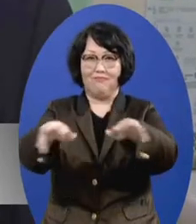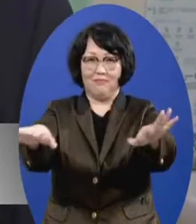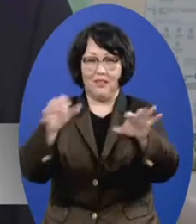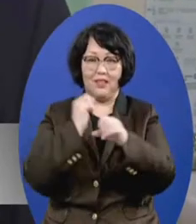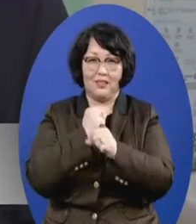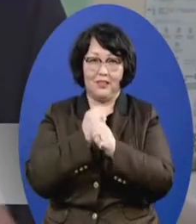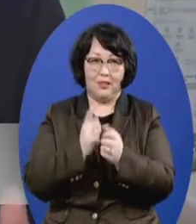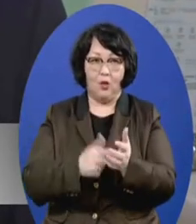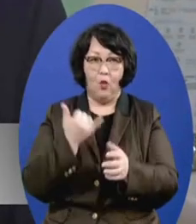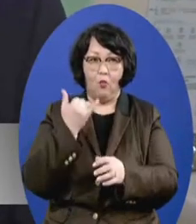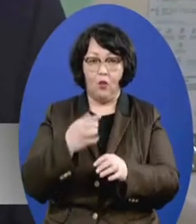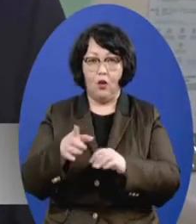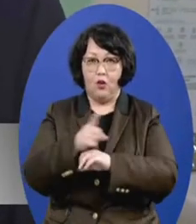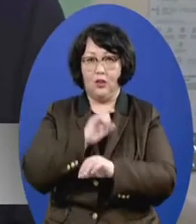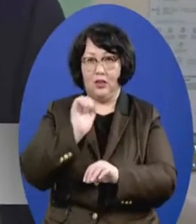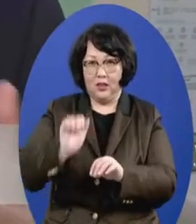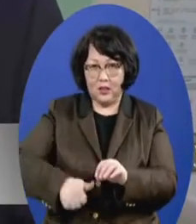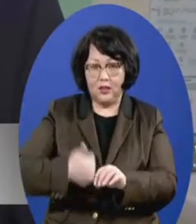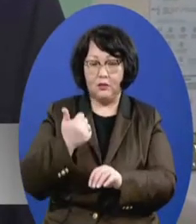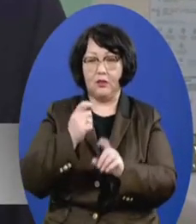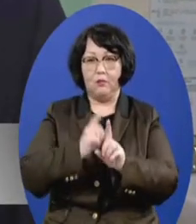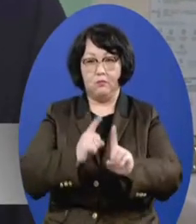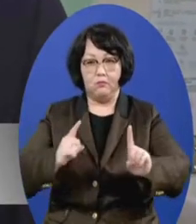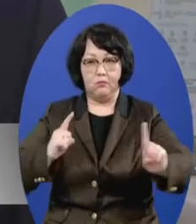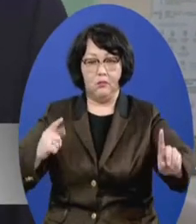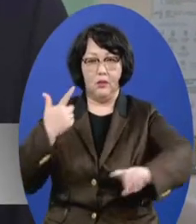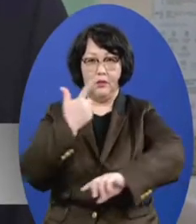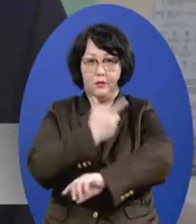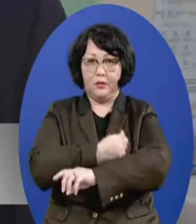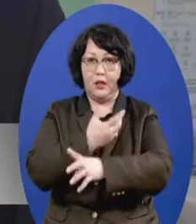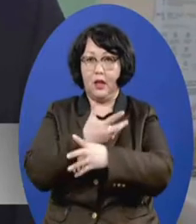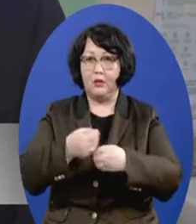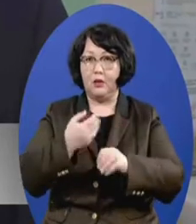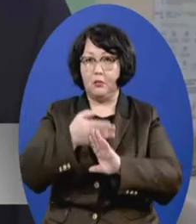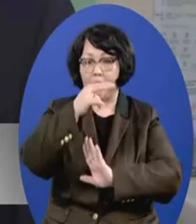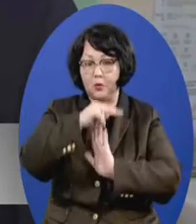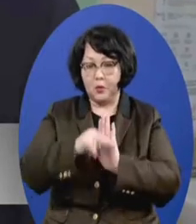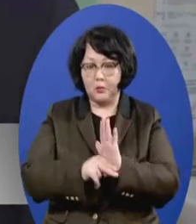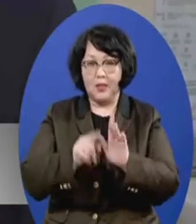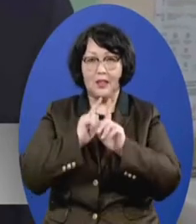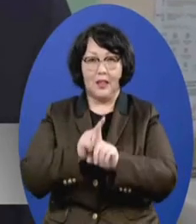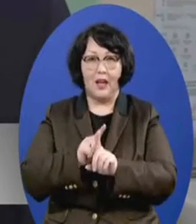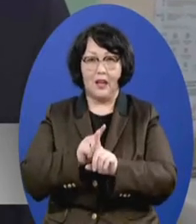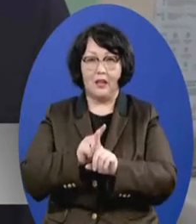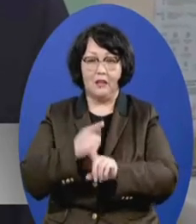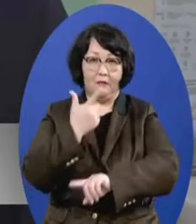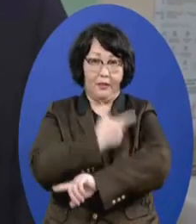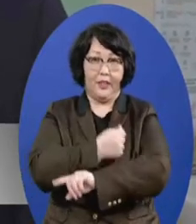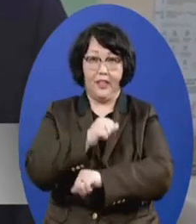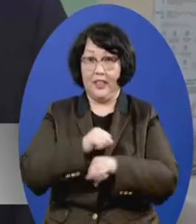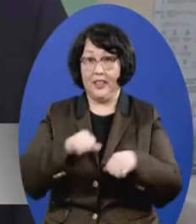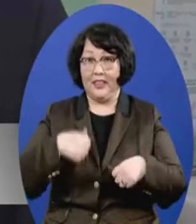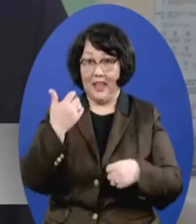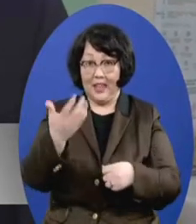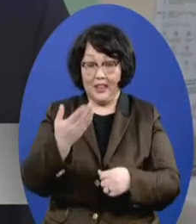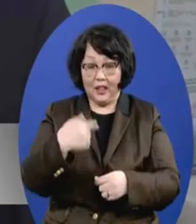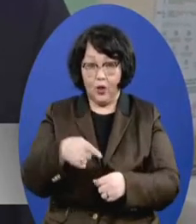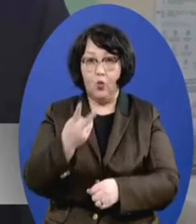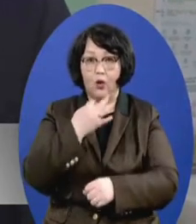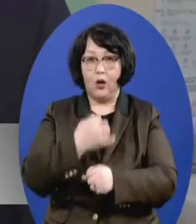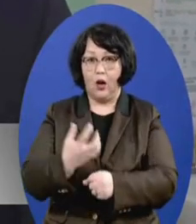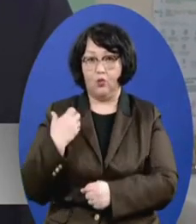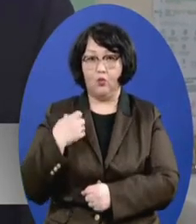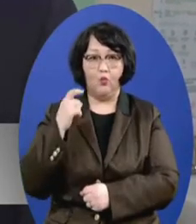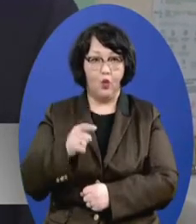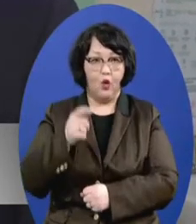одоо идэвхтэй зайгаа бариад халдвар хамгаалахад тэглэмээ захиад ирж хамрагдах нь иргэн таны бас журам дүүрэг юм шүү гэдэг отоос ерхий